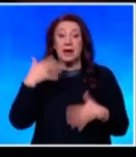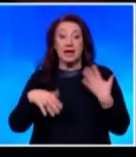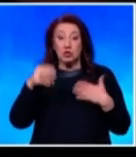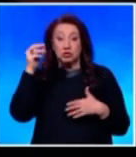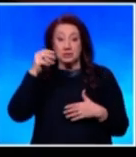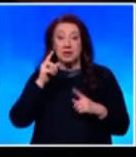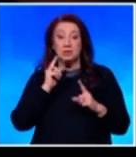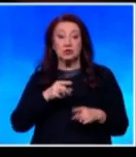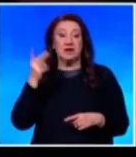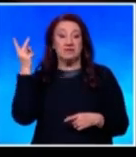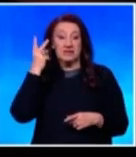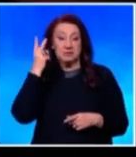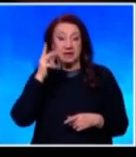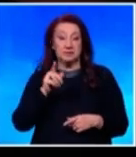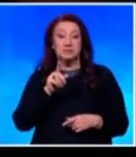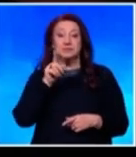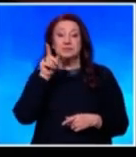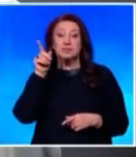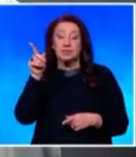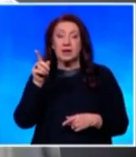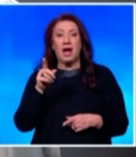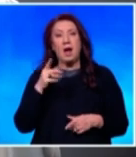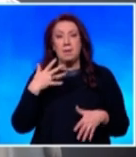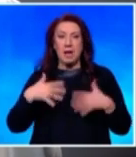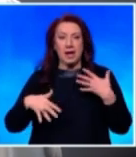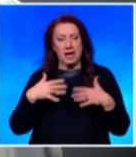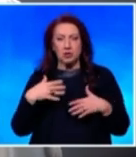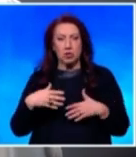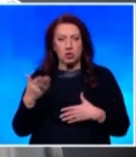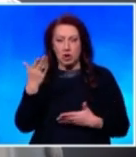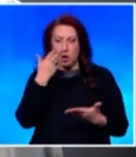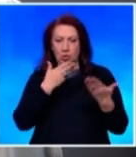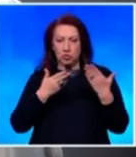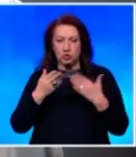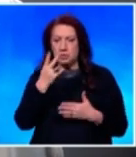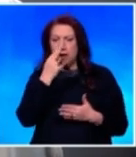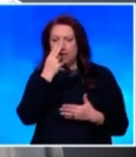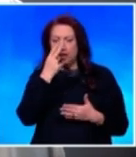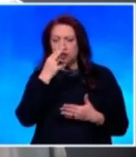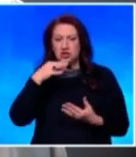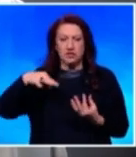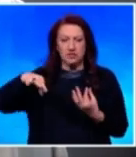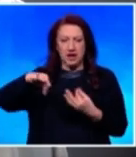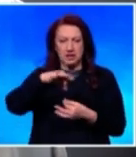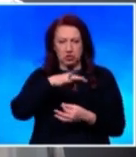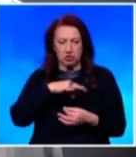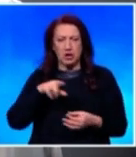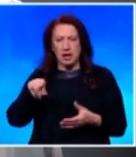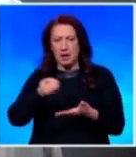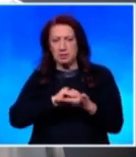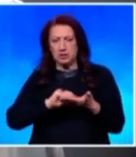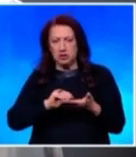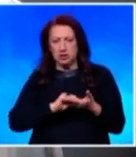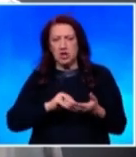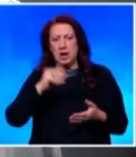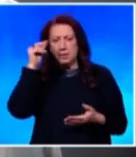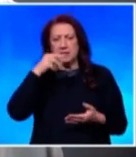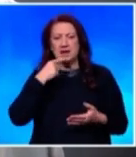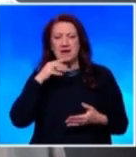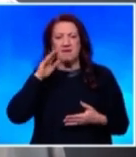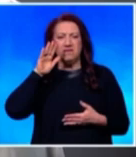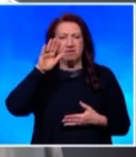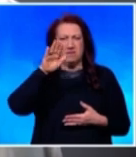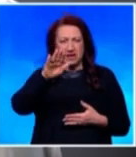че в македония учиме някой изменена фалшива история където българите са фашисти товарите не